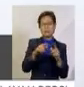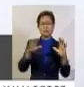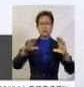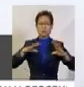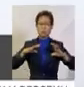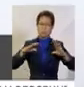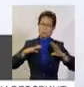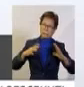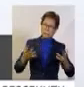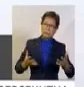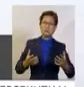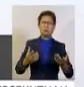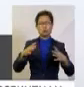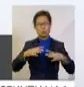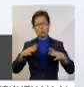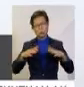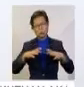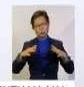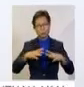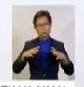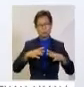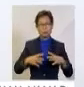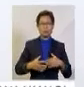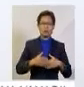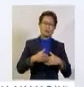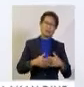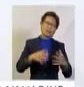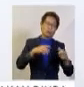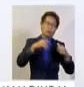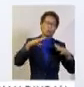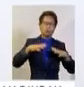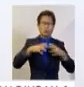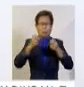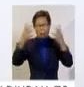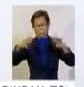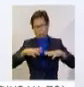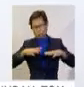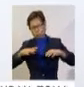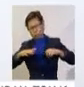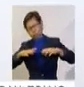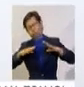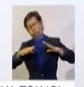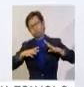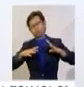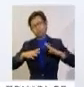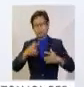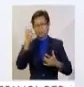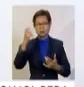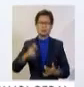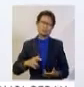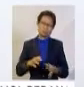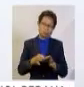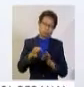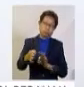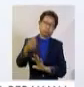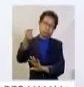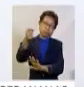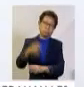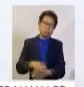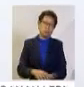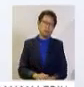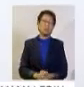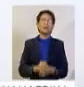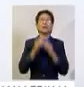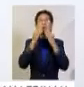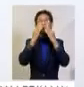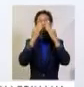cuti, cuti lepas satu cuti, jadi kita rasa masa tu nampak drag sikit lah. Dan